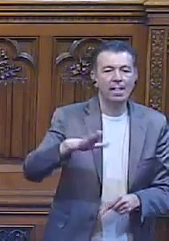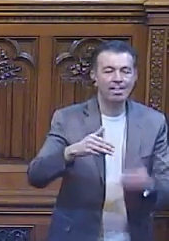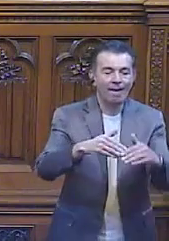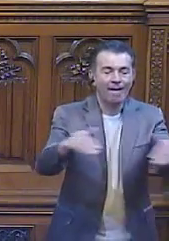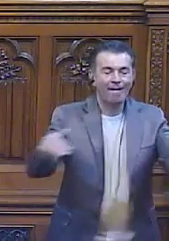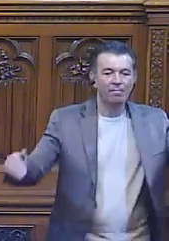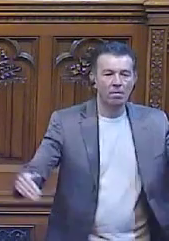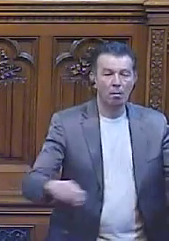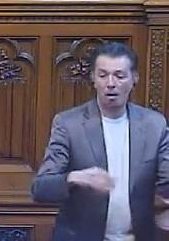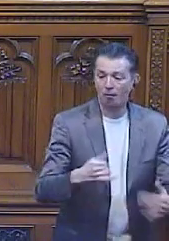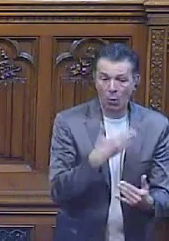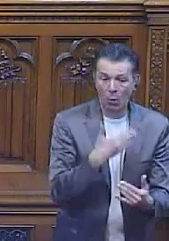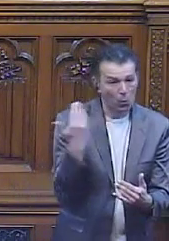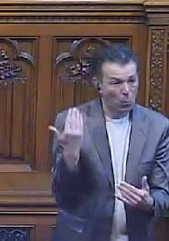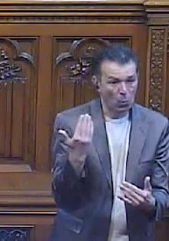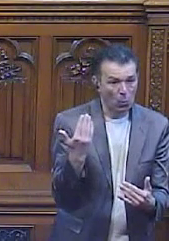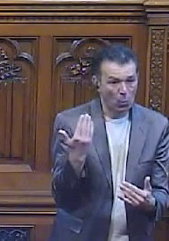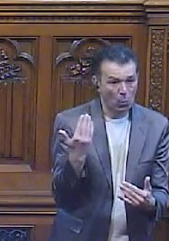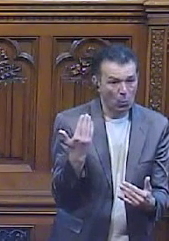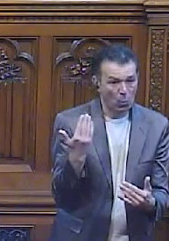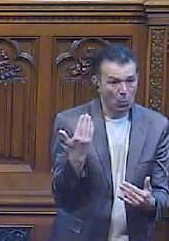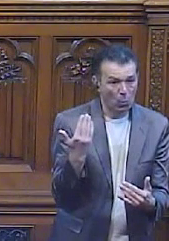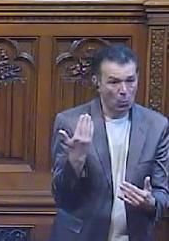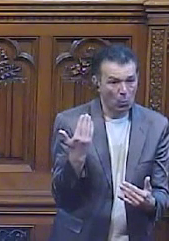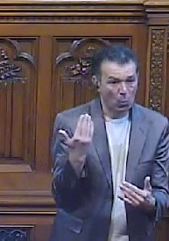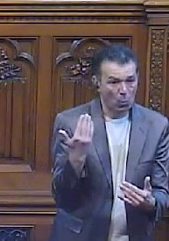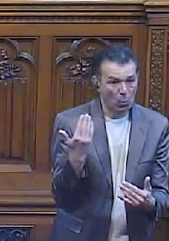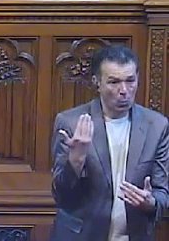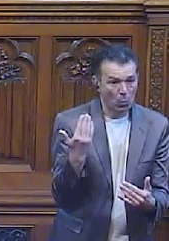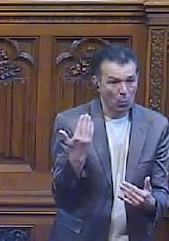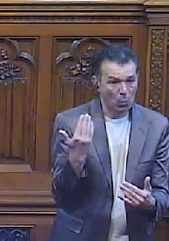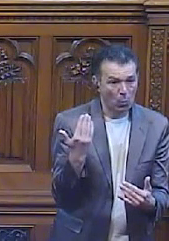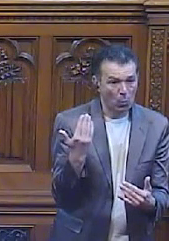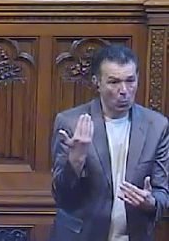ist, gleicht Europa einem Haus mit weit offen